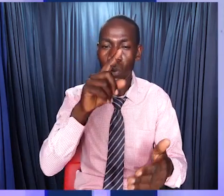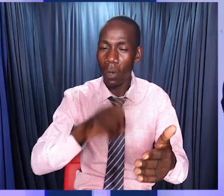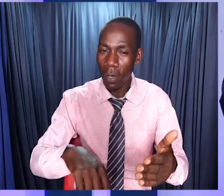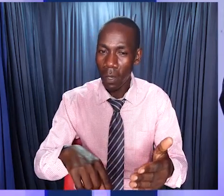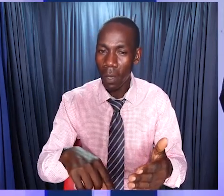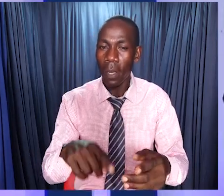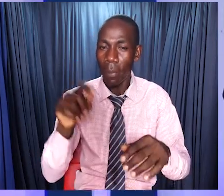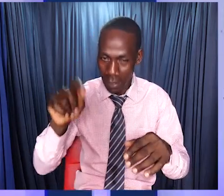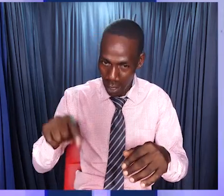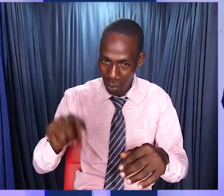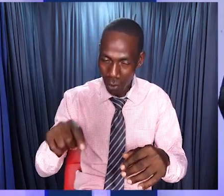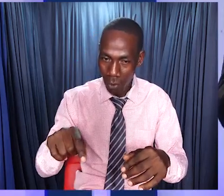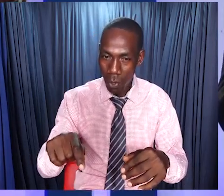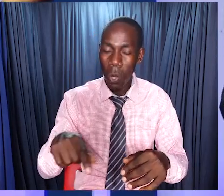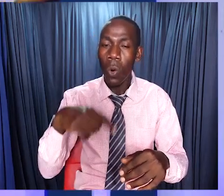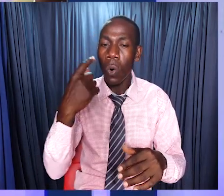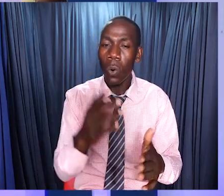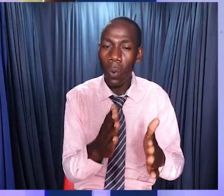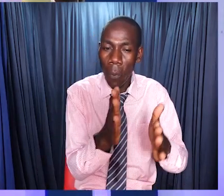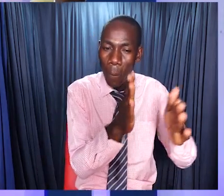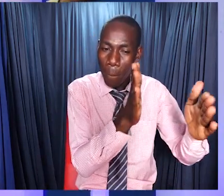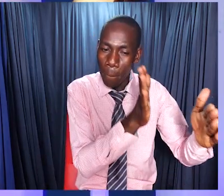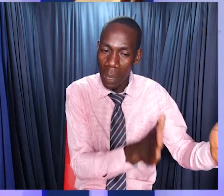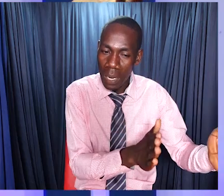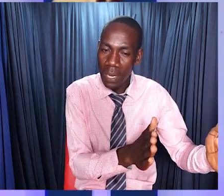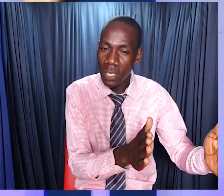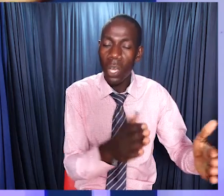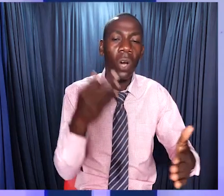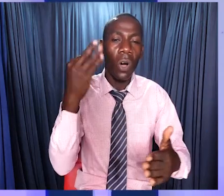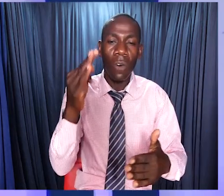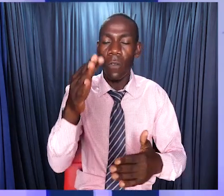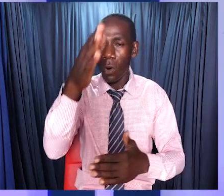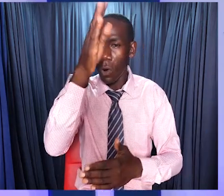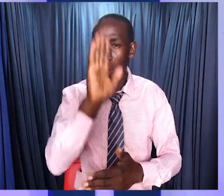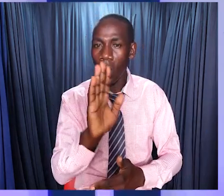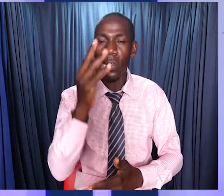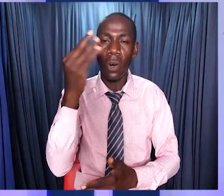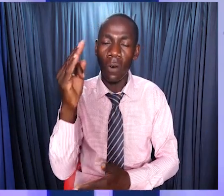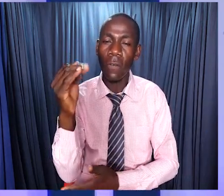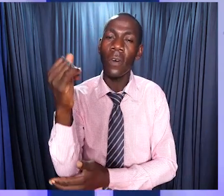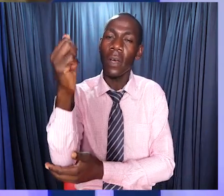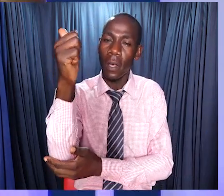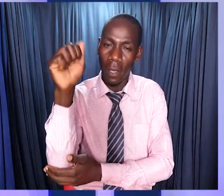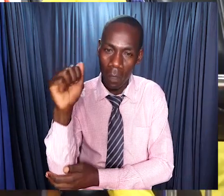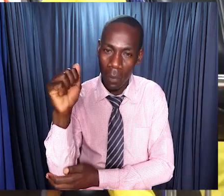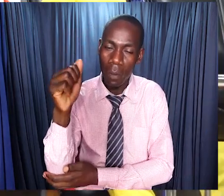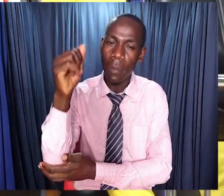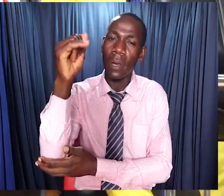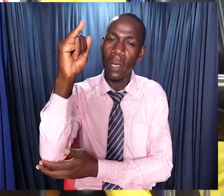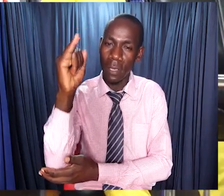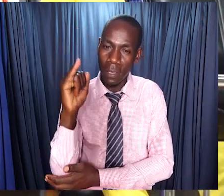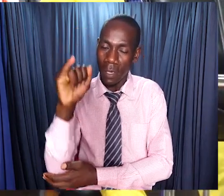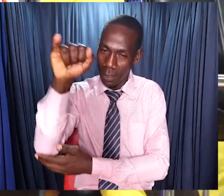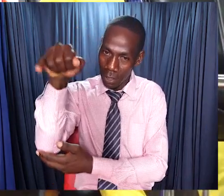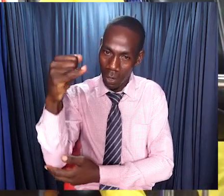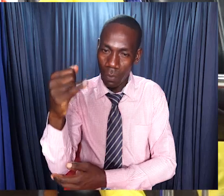you rebelled. Lakini sasa, but now, aliye upande wa Mungu wa Abraham, Isaac na Jacobo, one on the side of aje upande wangu. To come on my